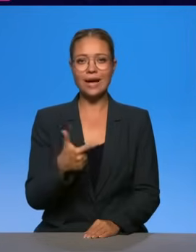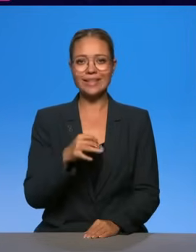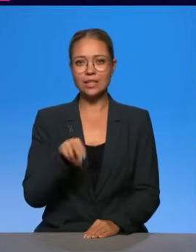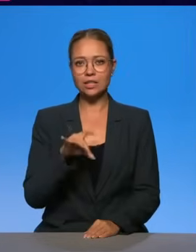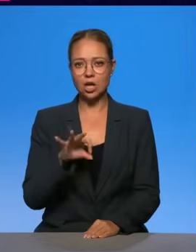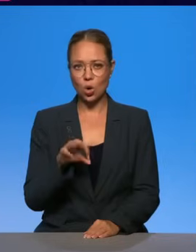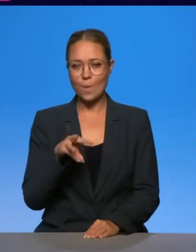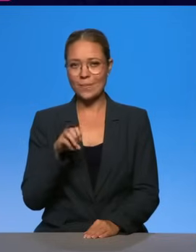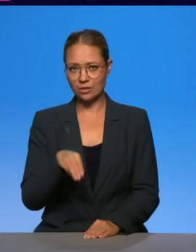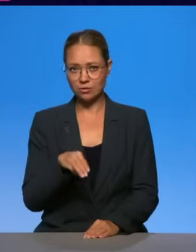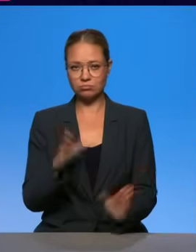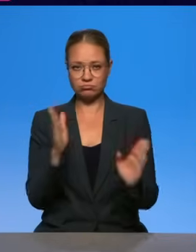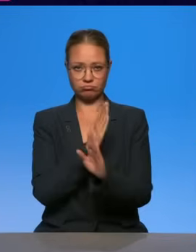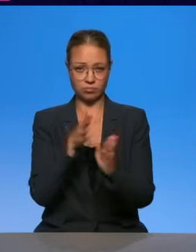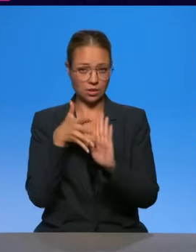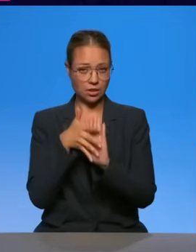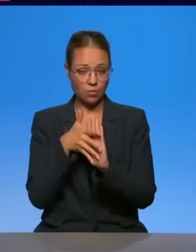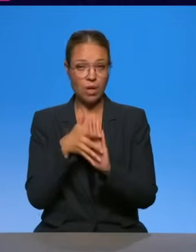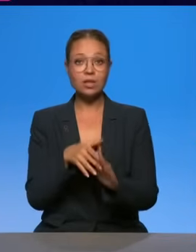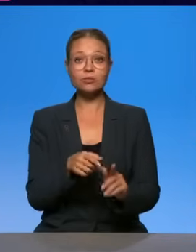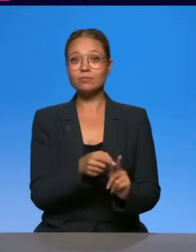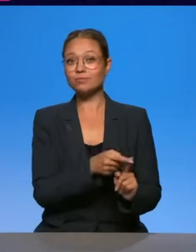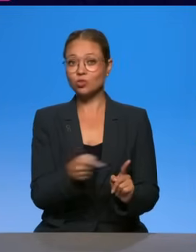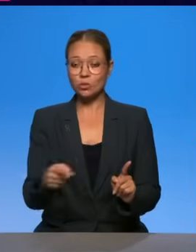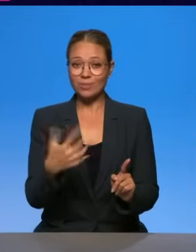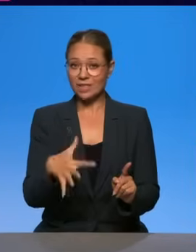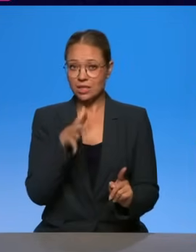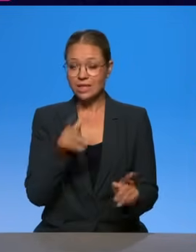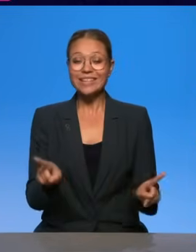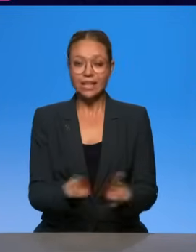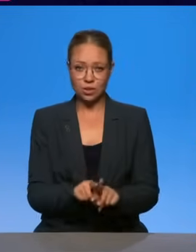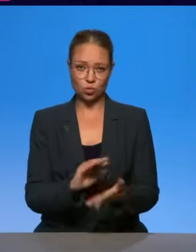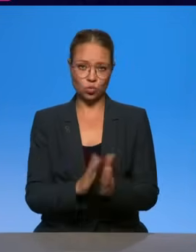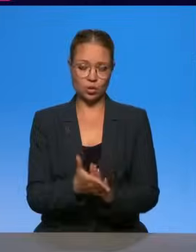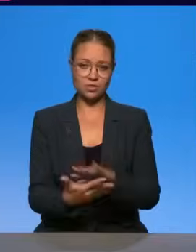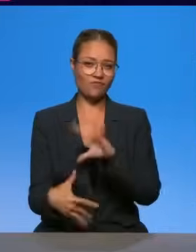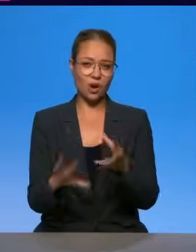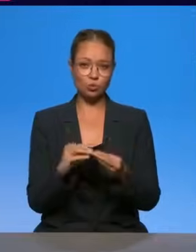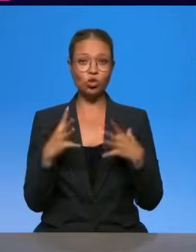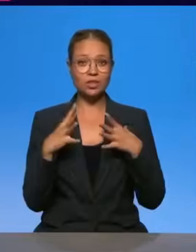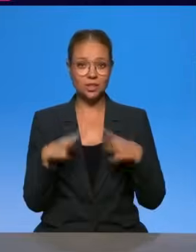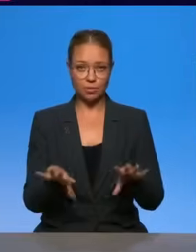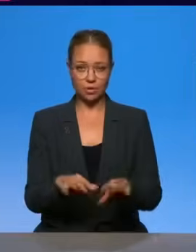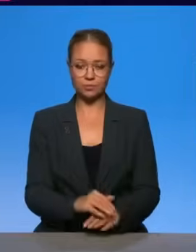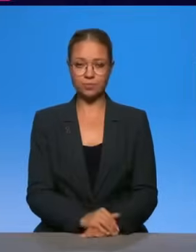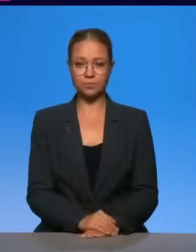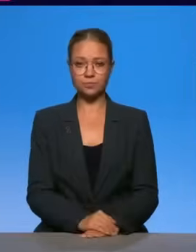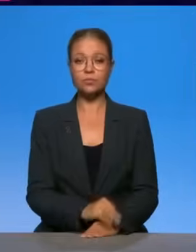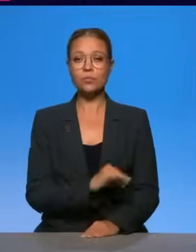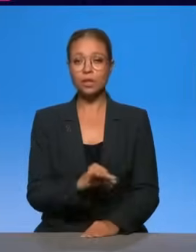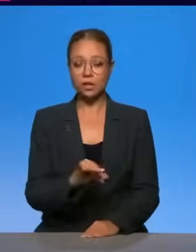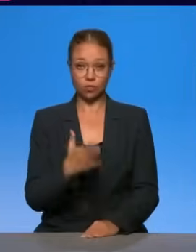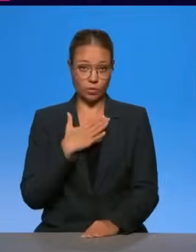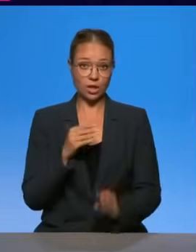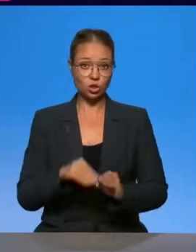зафиксировано в ближайшие 50 лет назад. Просто не было. Вот. Подведя итоги по нашему